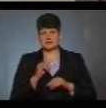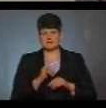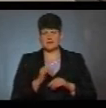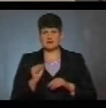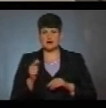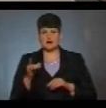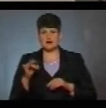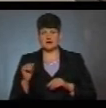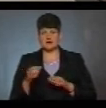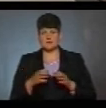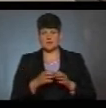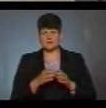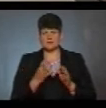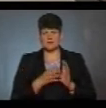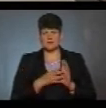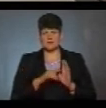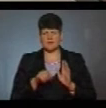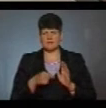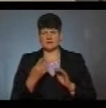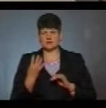«Аграрна партія»